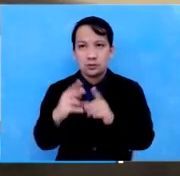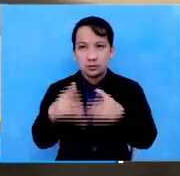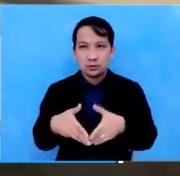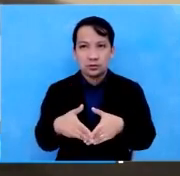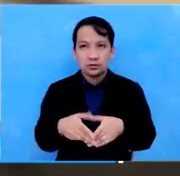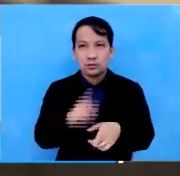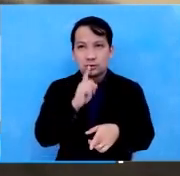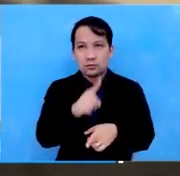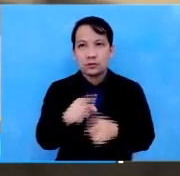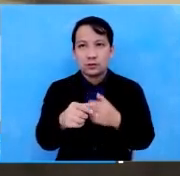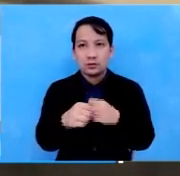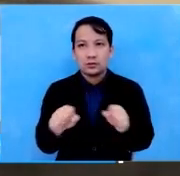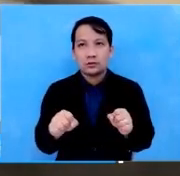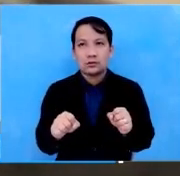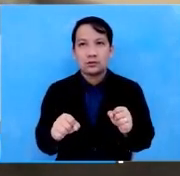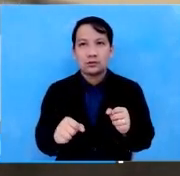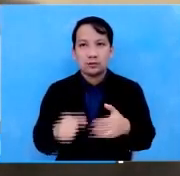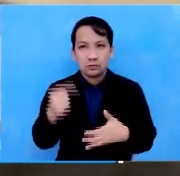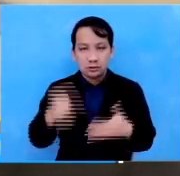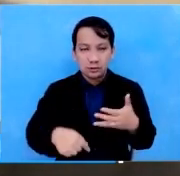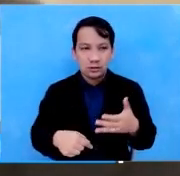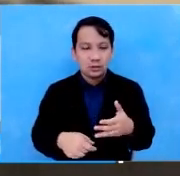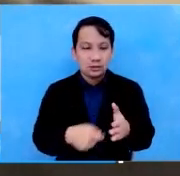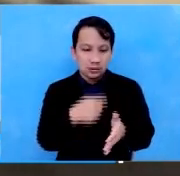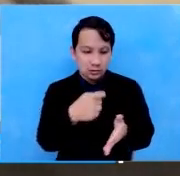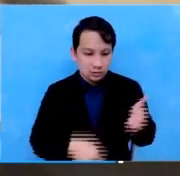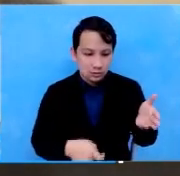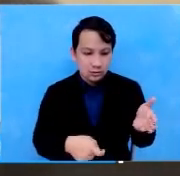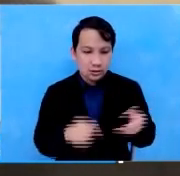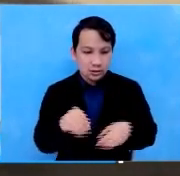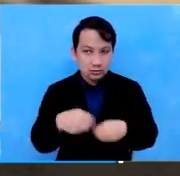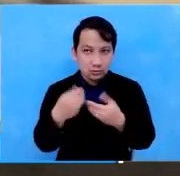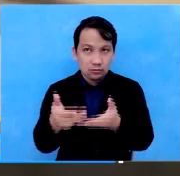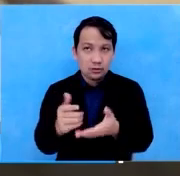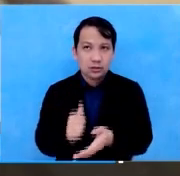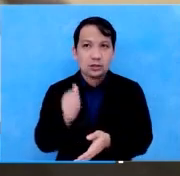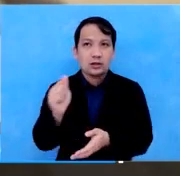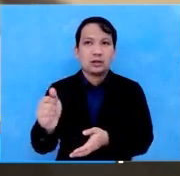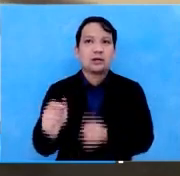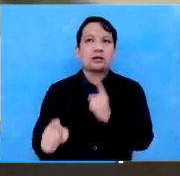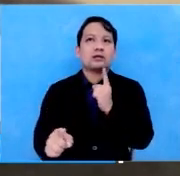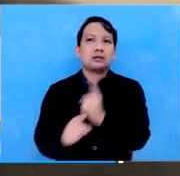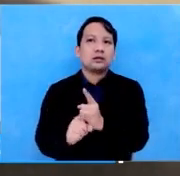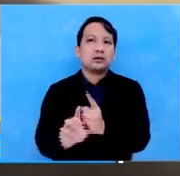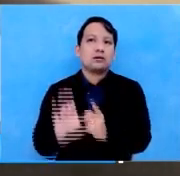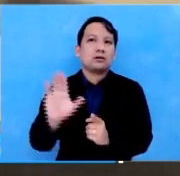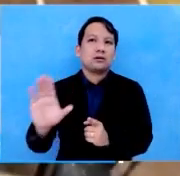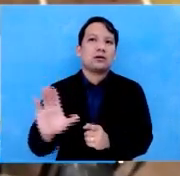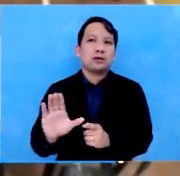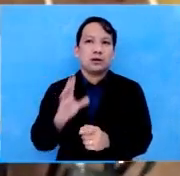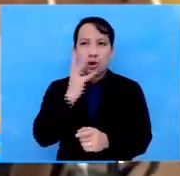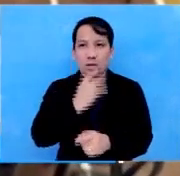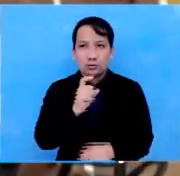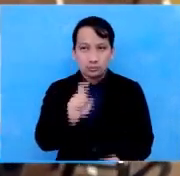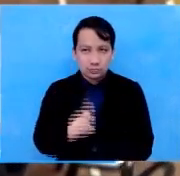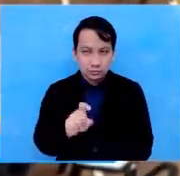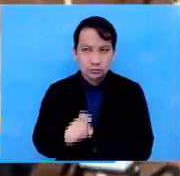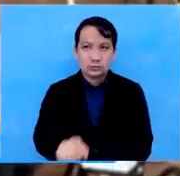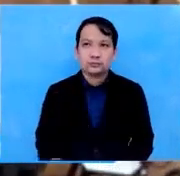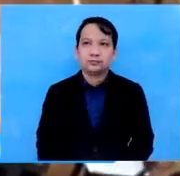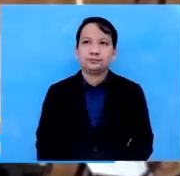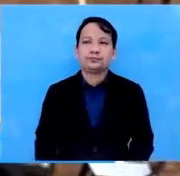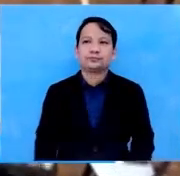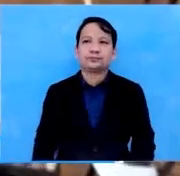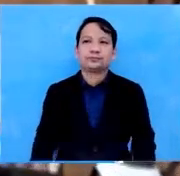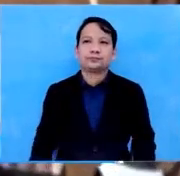po na yung buwis ng taong bayan ay napupunta po dun sa talagang nangangailangan. Para